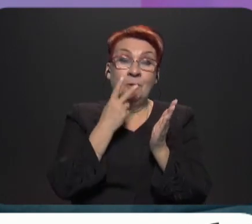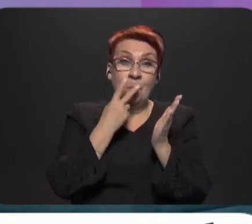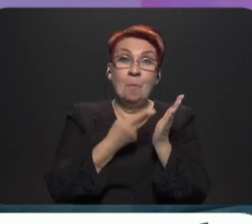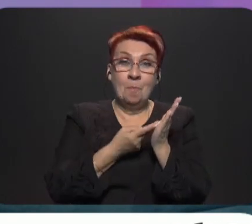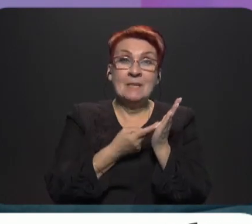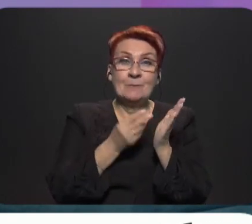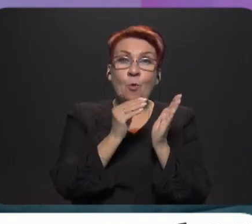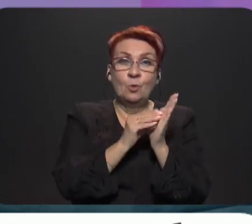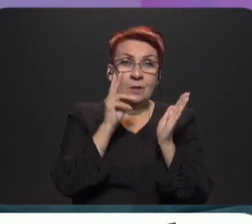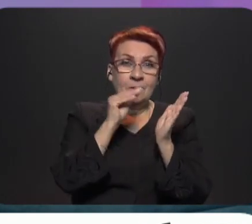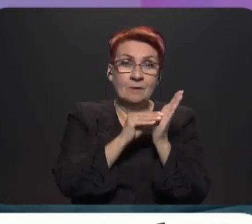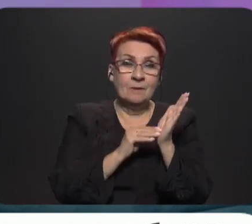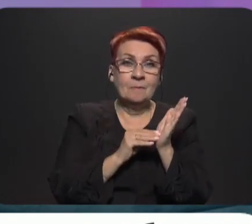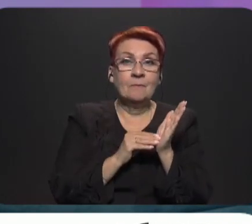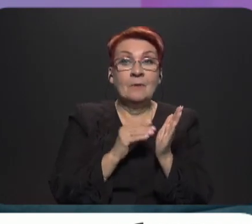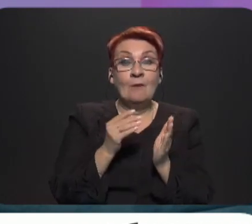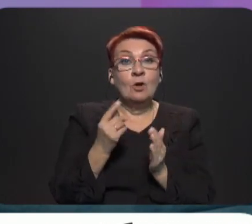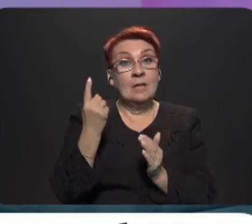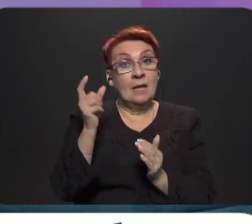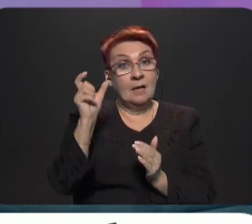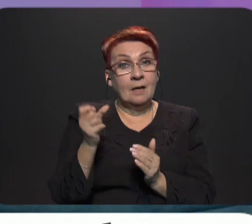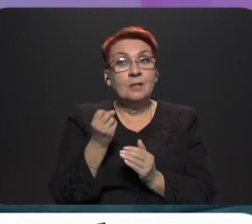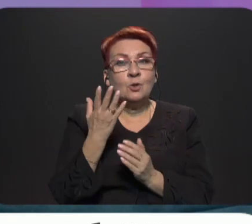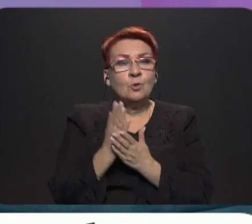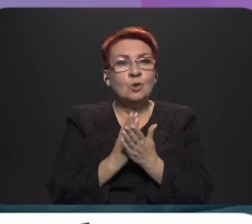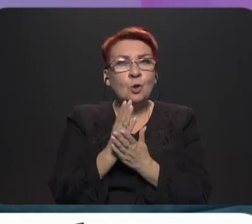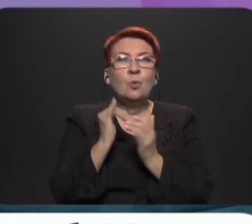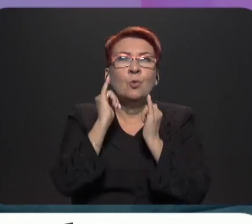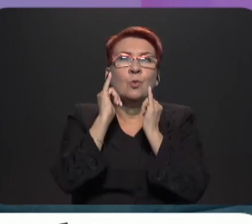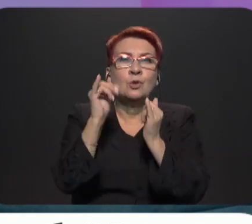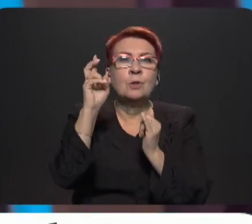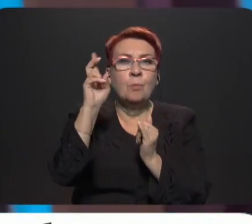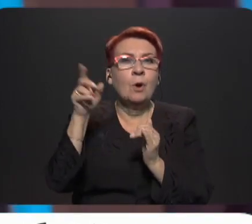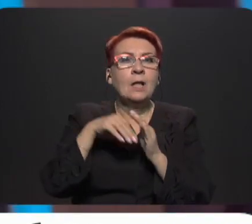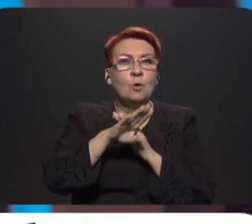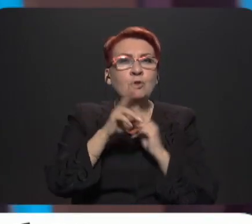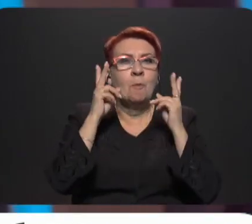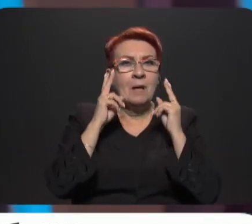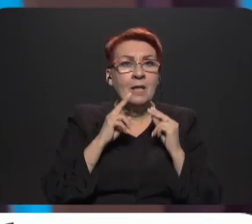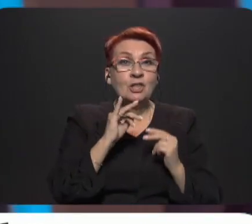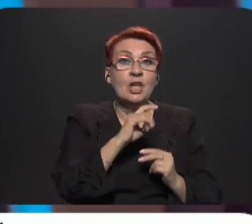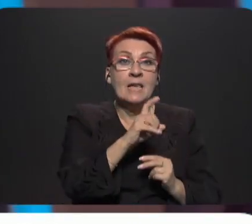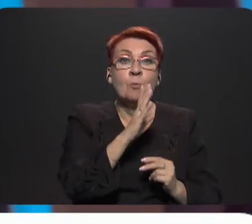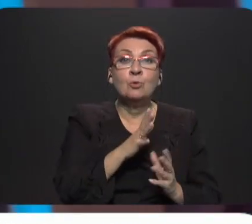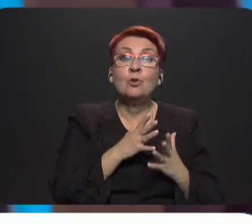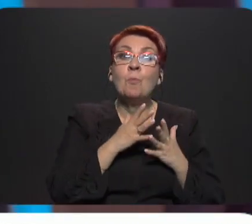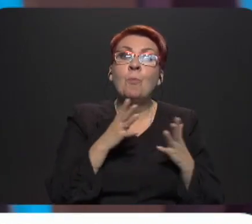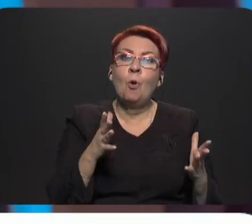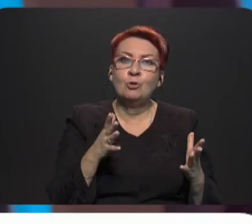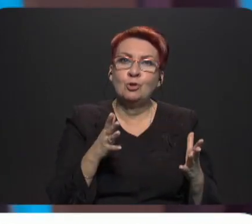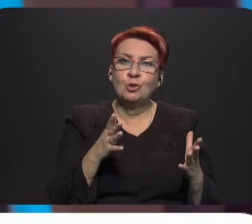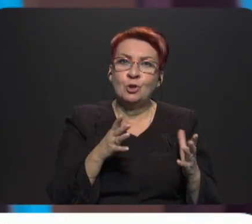сколько среди одиноких людей служат Богу, да, которые ушли в монашество, их будет больше, чем